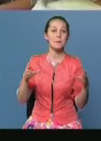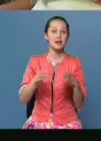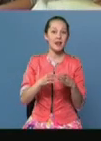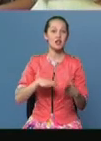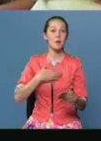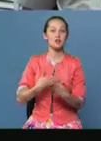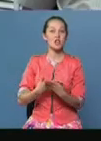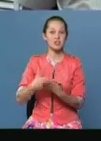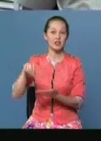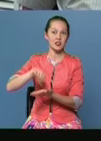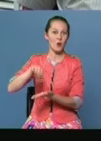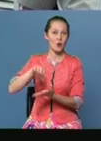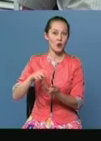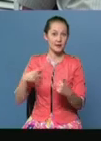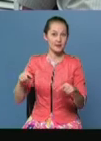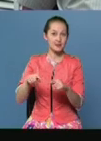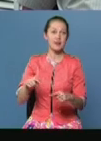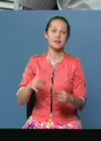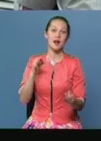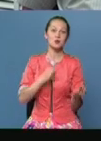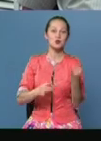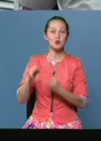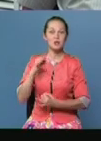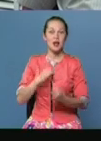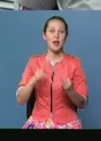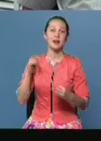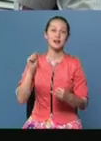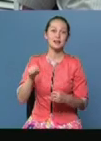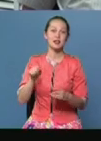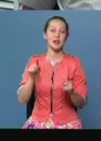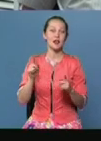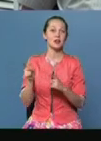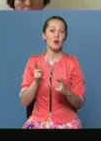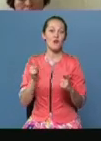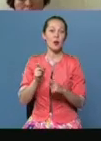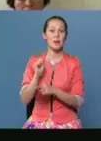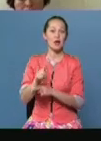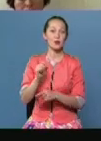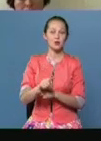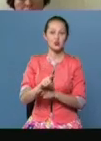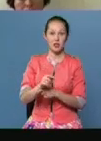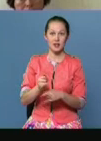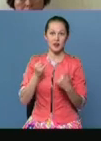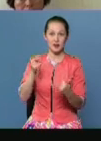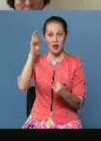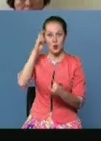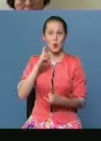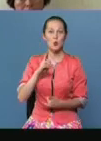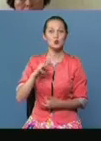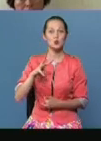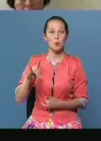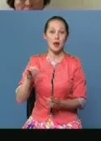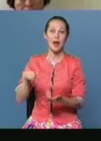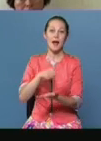общественных организаций города. Спорили, обсуждали, оценивали перспективы, готовя поручения будущим депутатам Государственной Думы. Главные